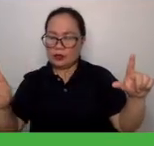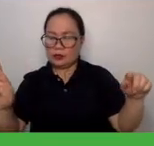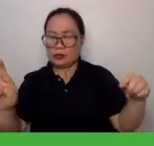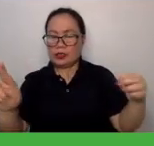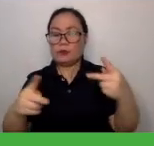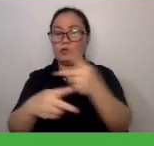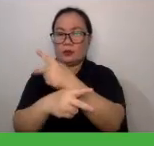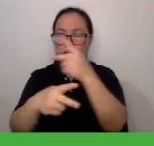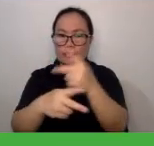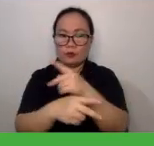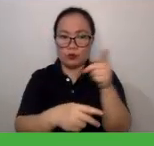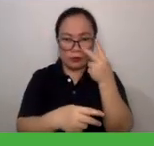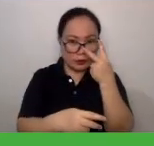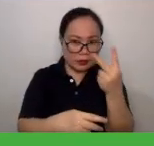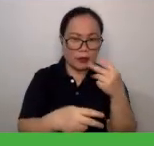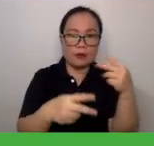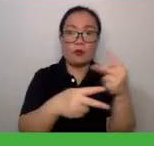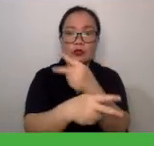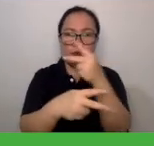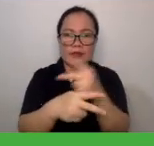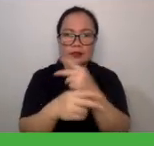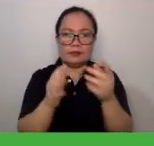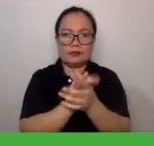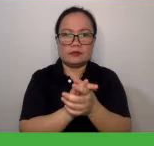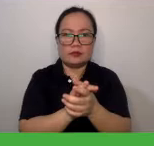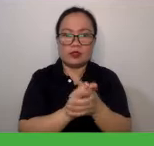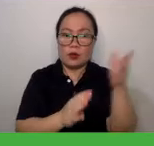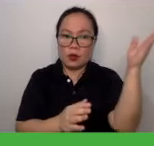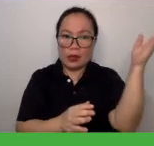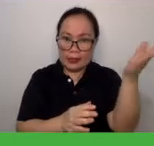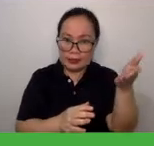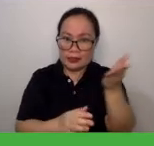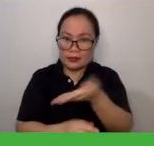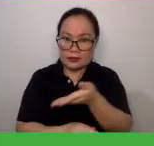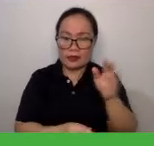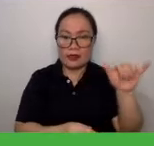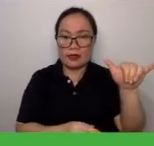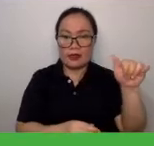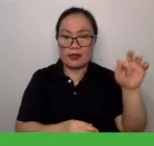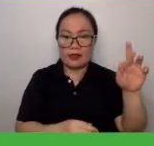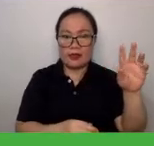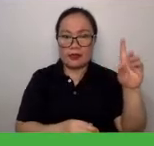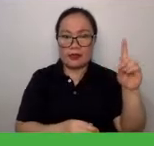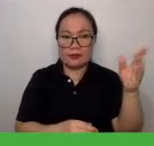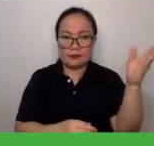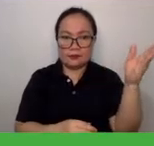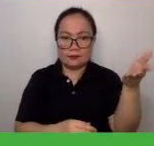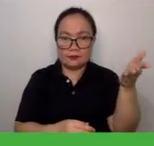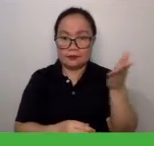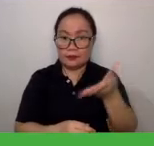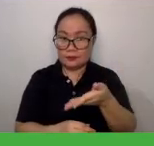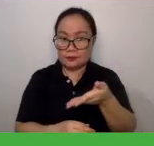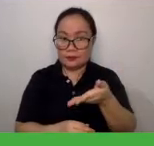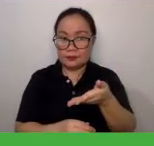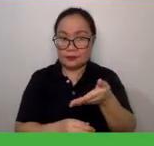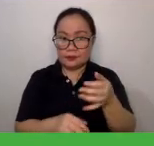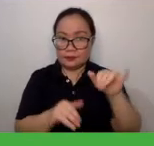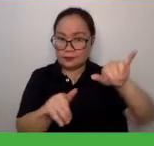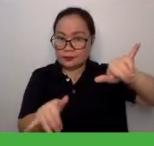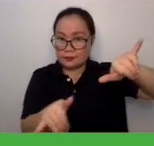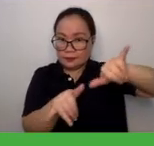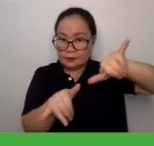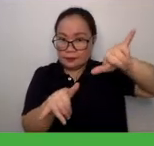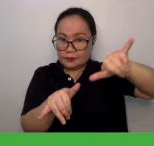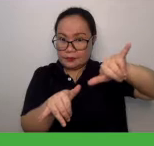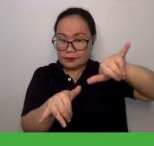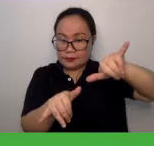but before that, let us cancel first the units. So, makakancel natin to, tatandaan. Kung ano yung unit mo dito, dapat yun yung